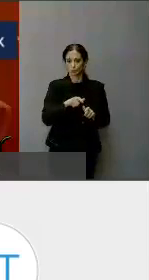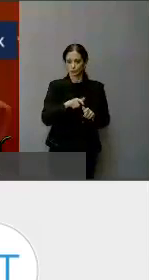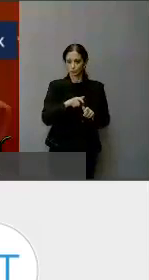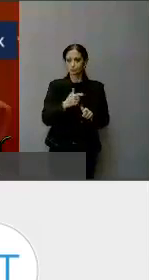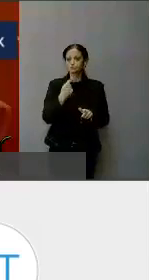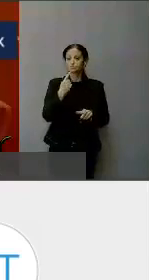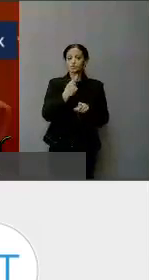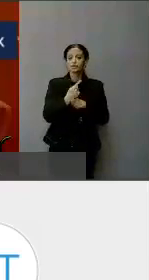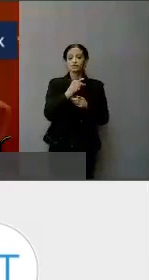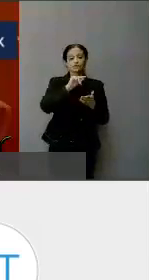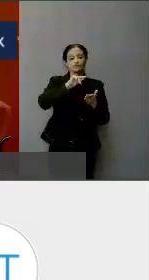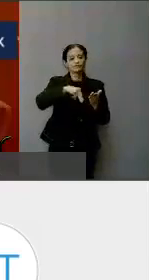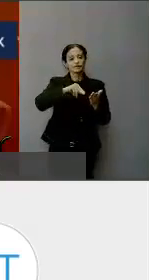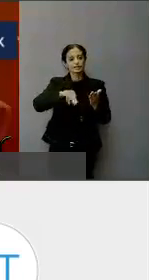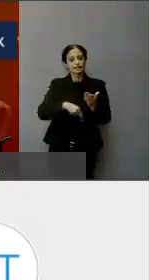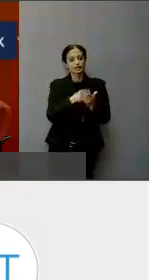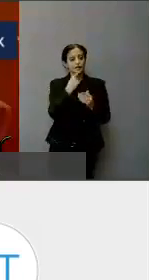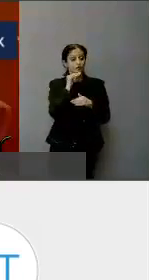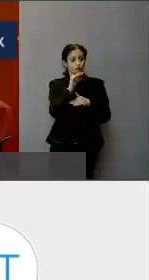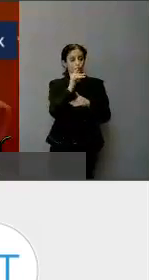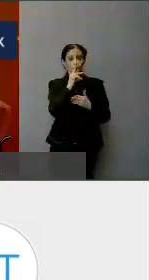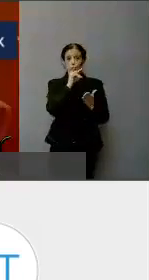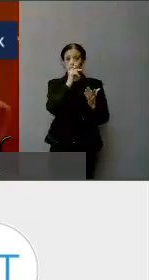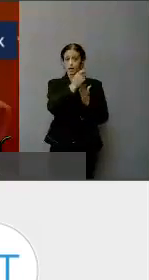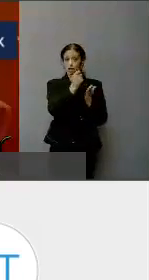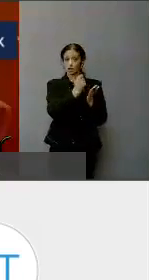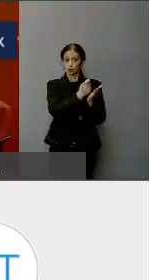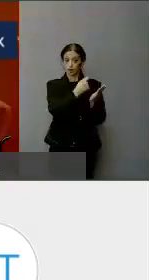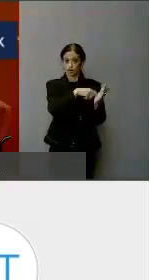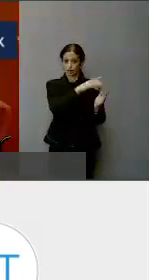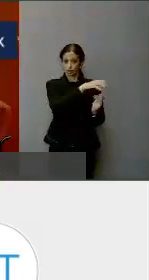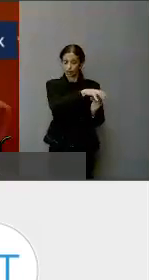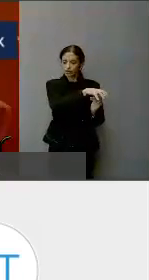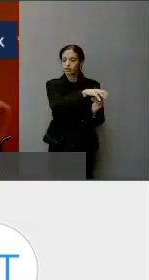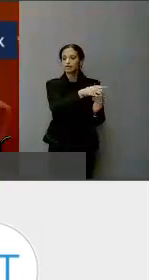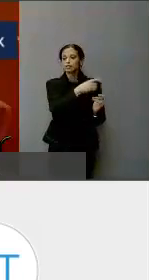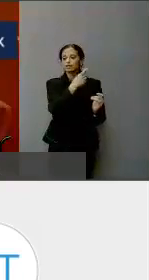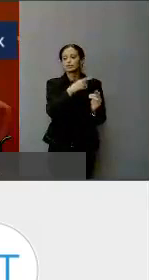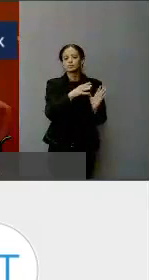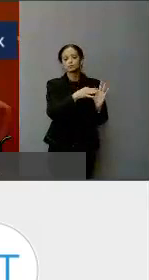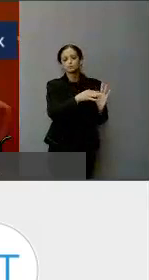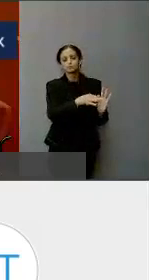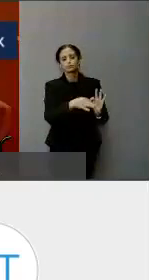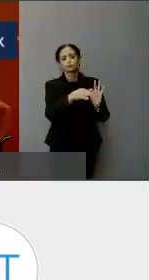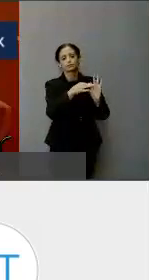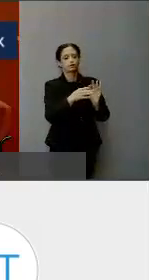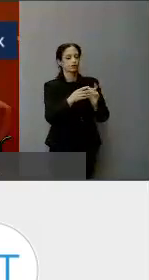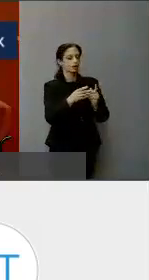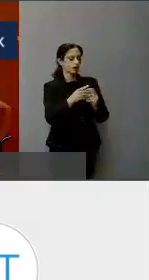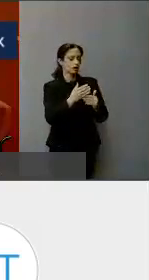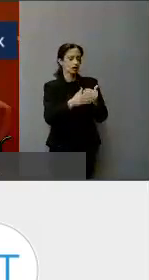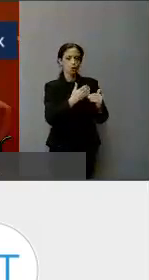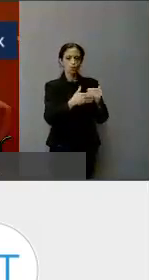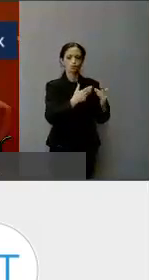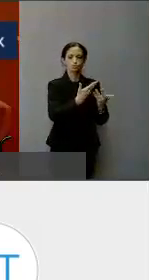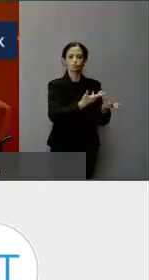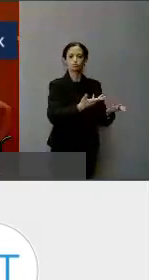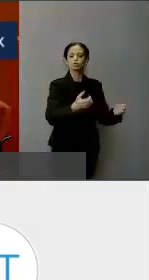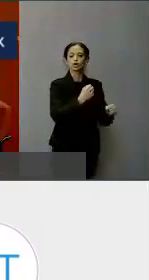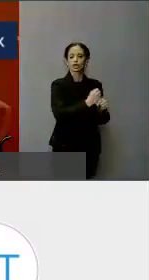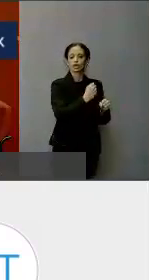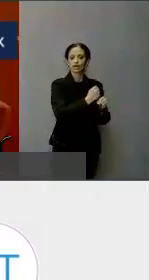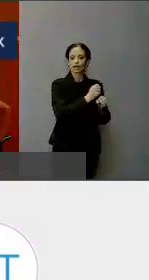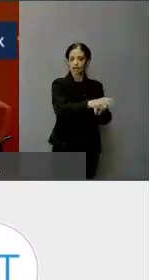sottoscritta dai futuri acquirenti e relativa all'impegno della conduzione agricola dei terreni con una durata